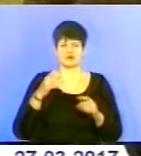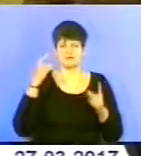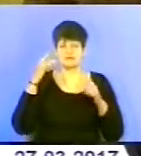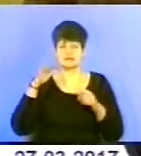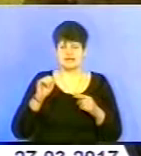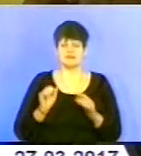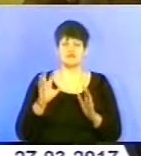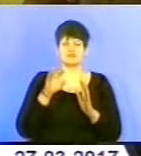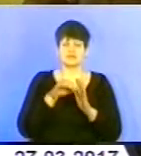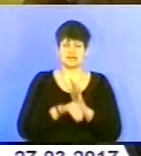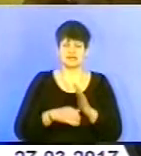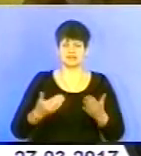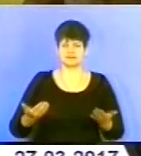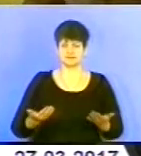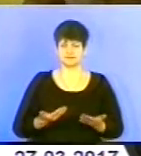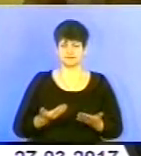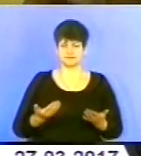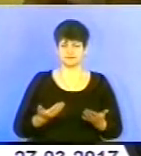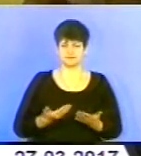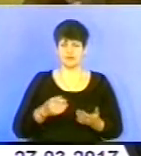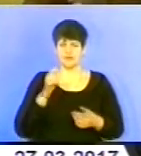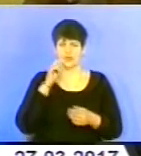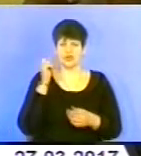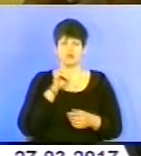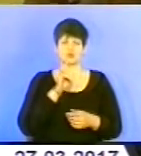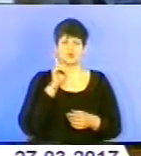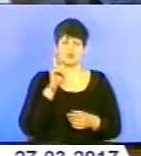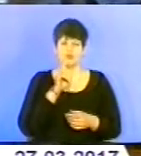ідеї національно-патріотичного виховання української